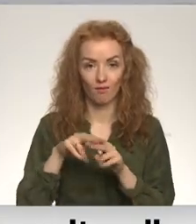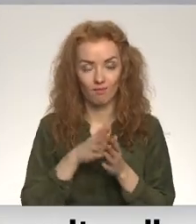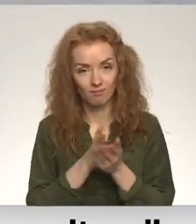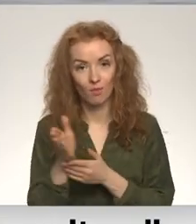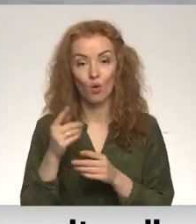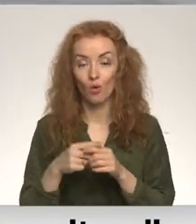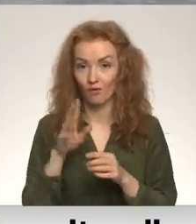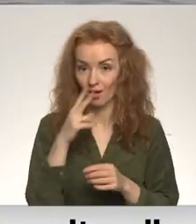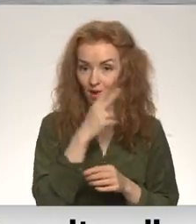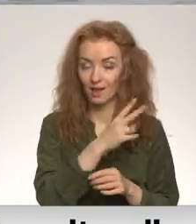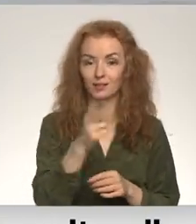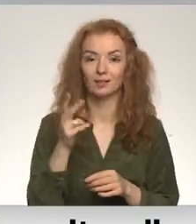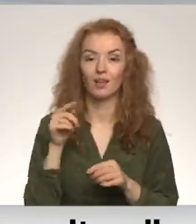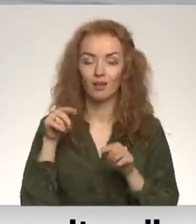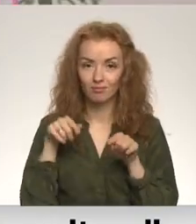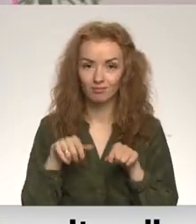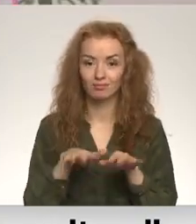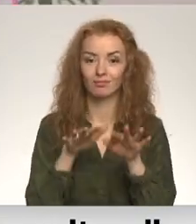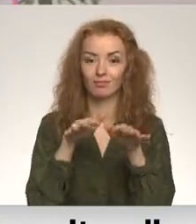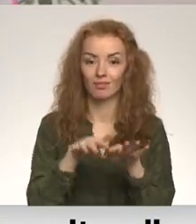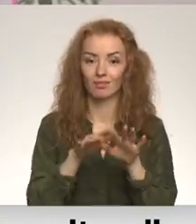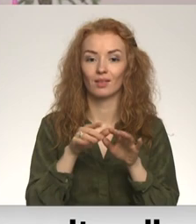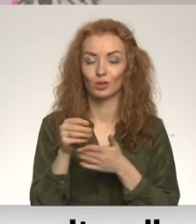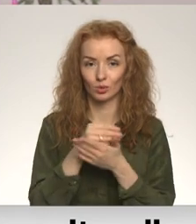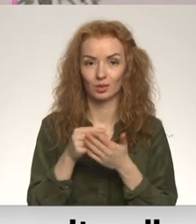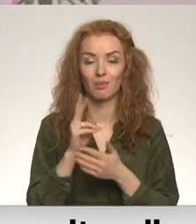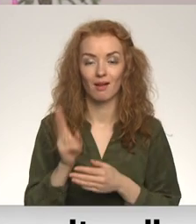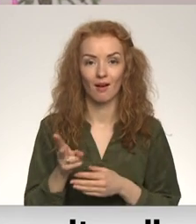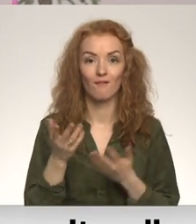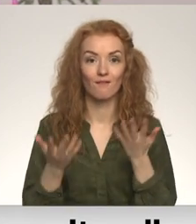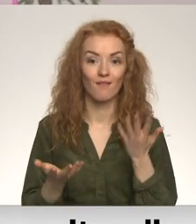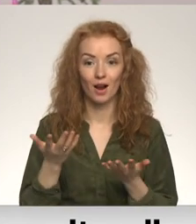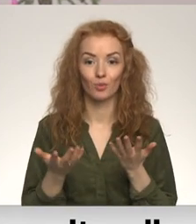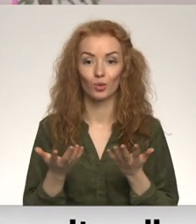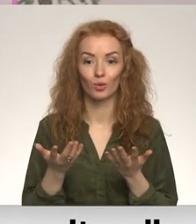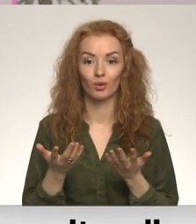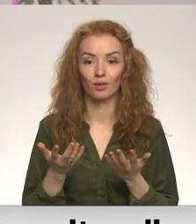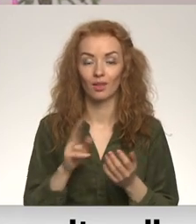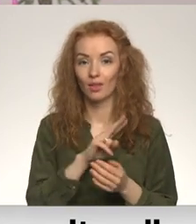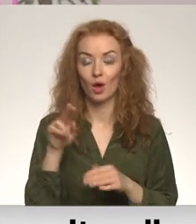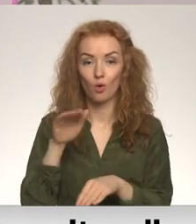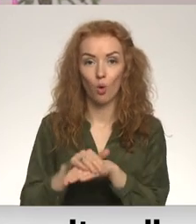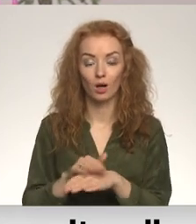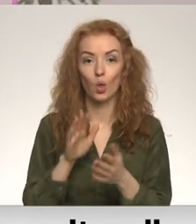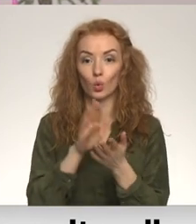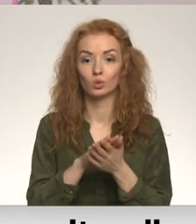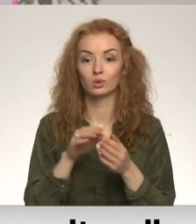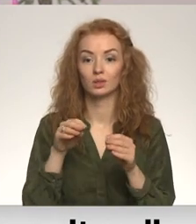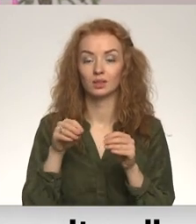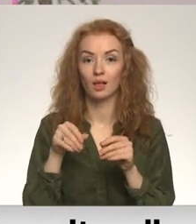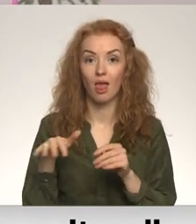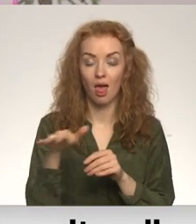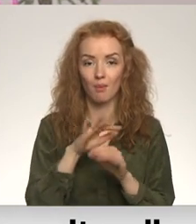viņi dodās tur tajos ūdeņos, tu saproti, ka varbūt negluži konkrēti uz kādu zemi, bet uz